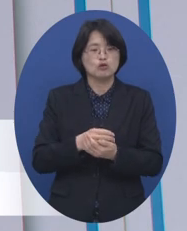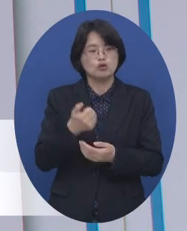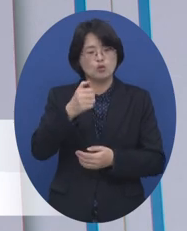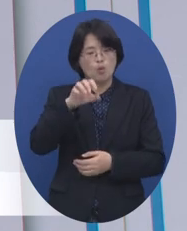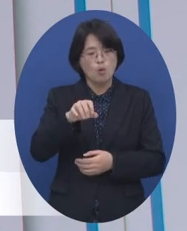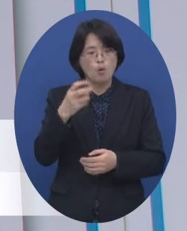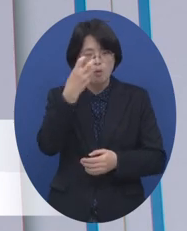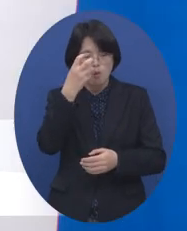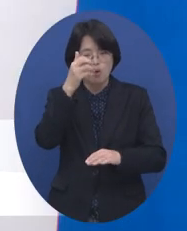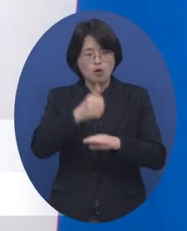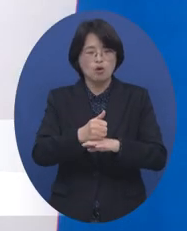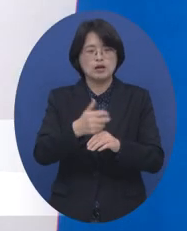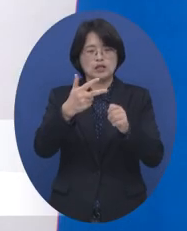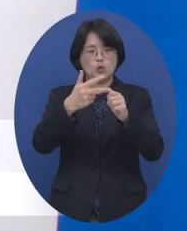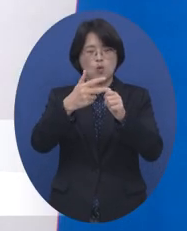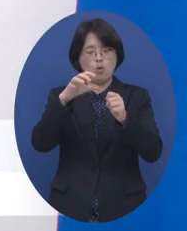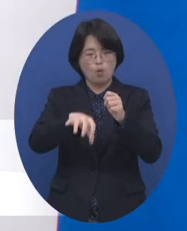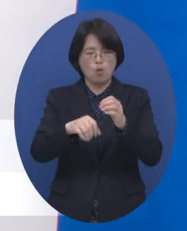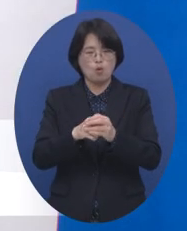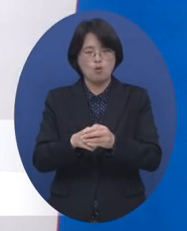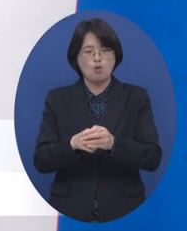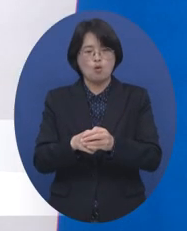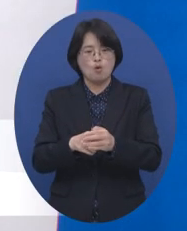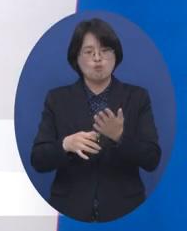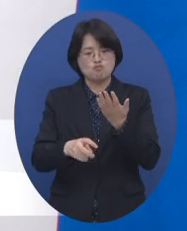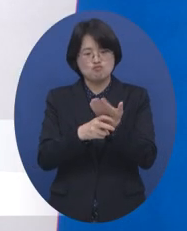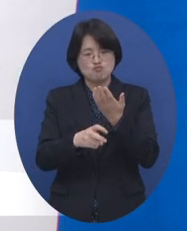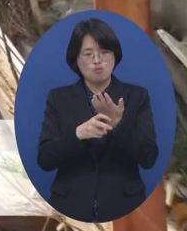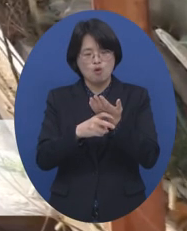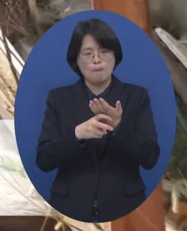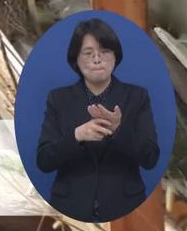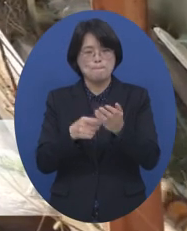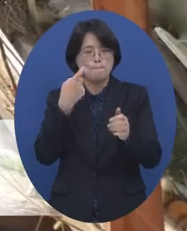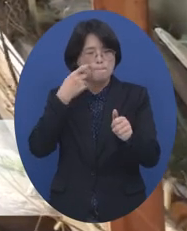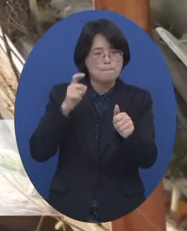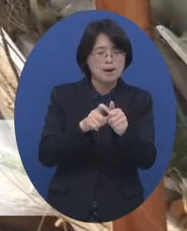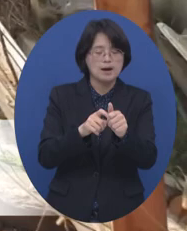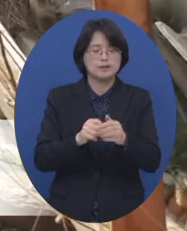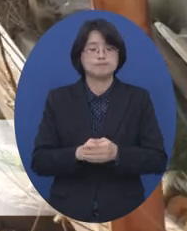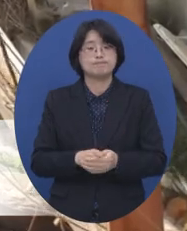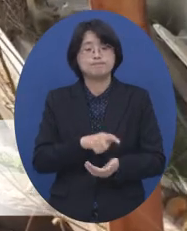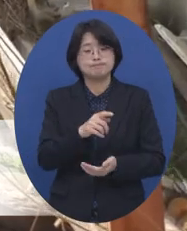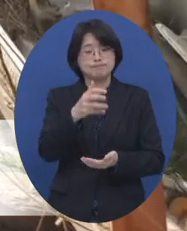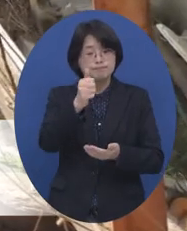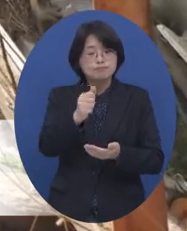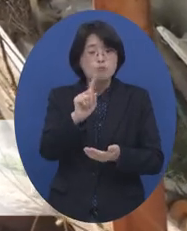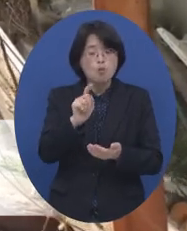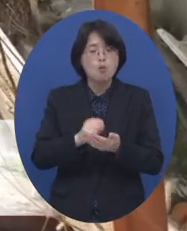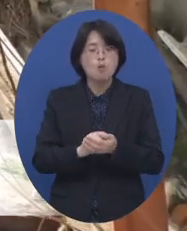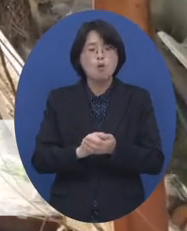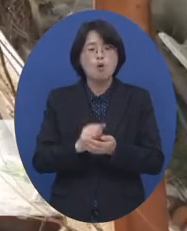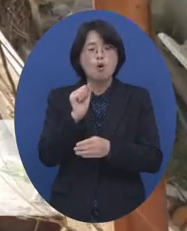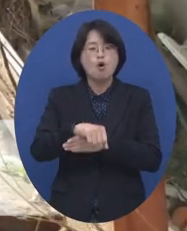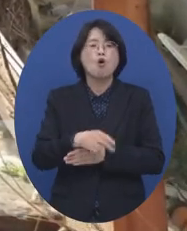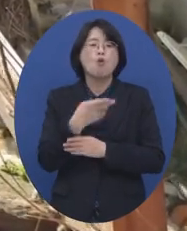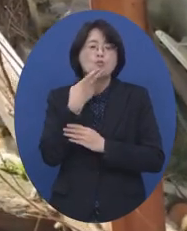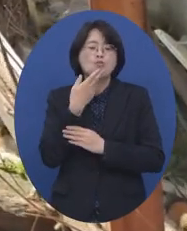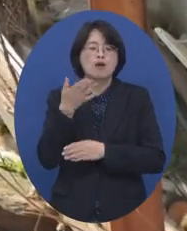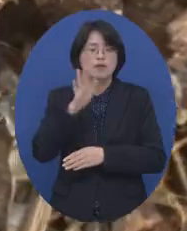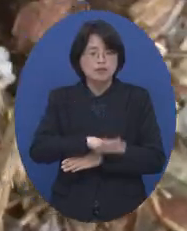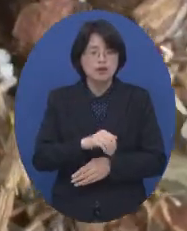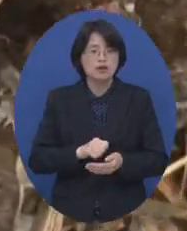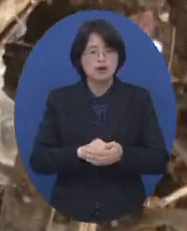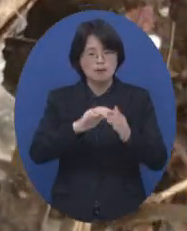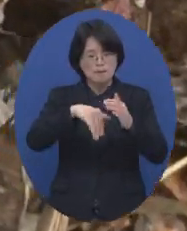결과 7건의 폐성면 불법 처리를 적발했다고 밝혔습니다. 적발된 건축주와 업자 등은 무허가 업자인데도